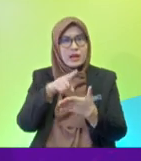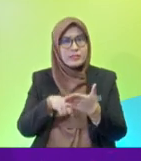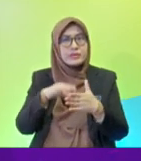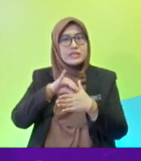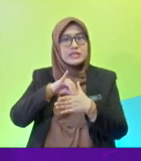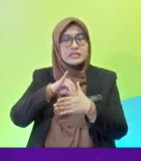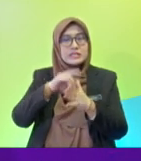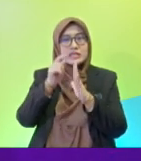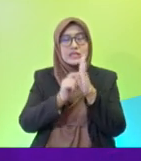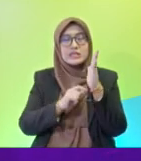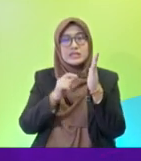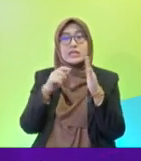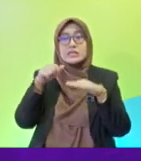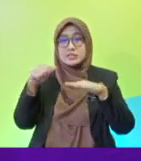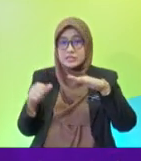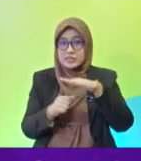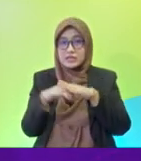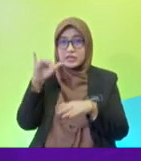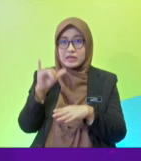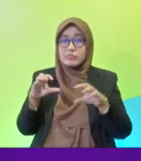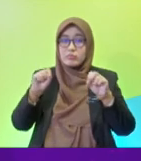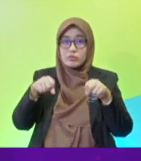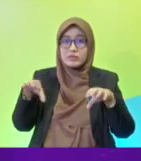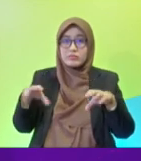tersirat yang boleh zahranya tekan